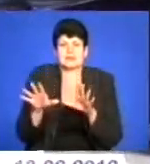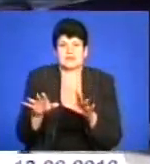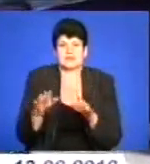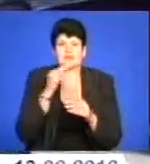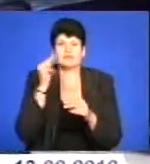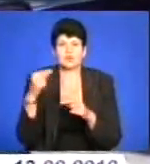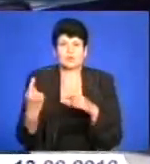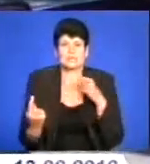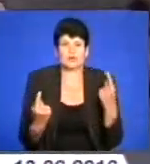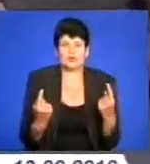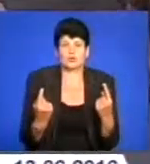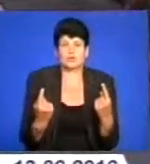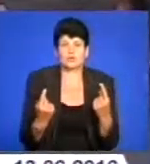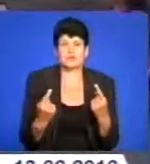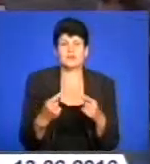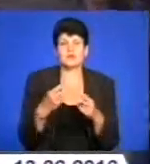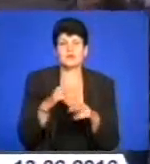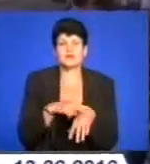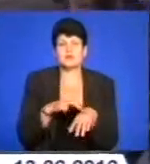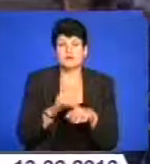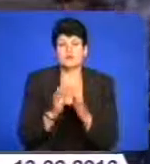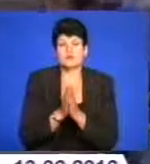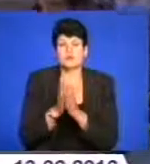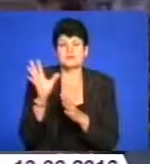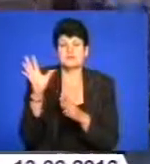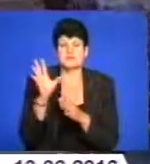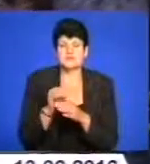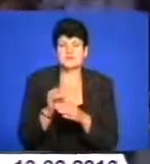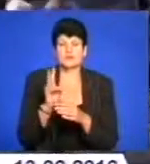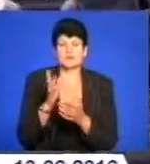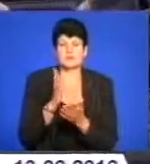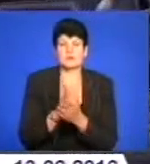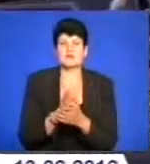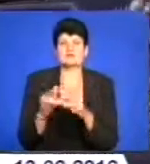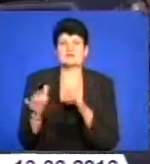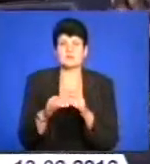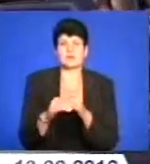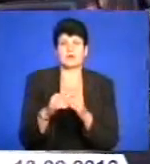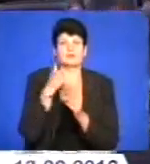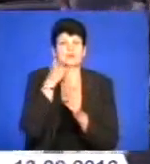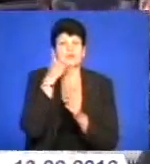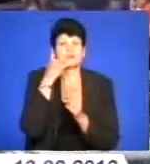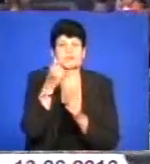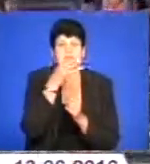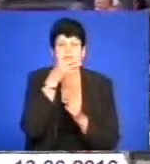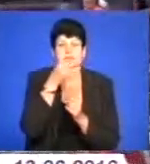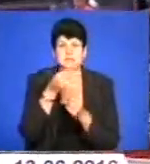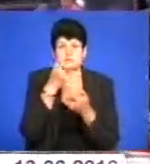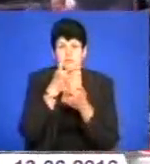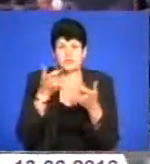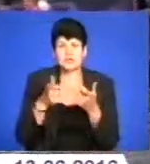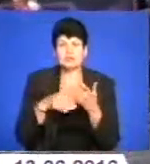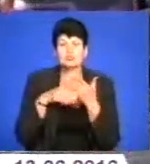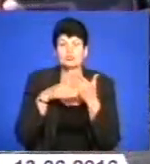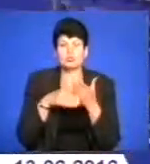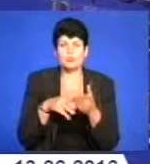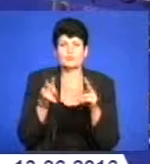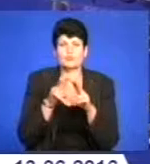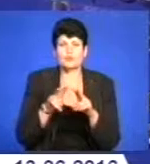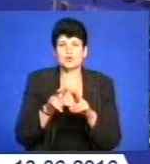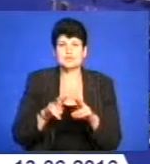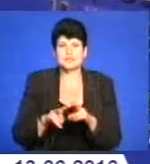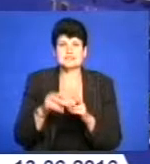це покарання, позбавлення волі від 5 до 12 років з конфіскацією майна. Підозрювані, розуміючи відповідальність за